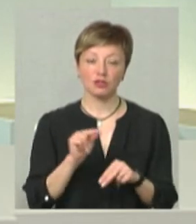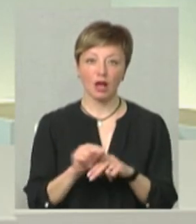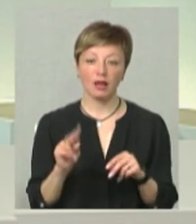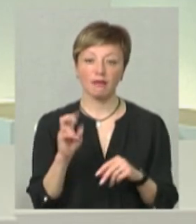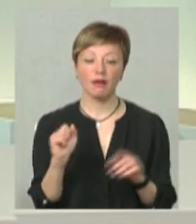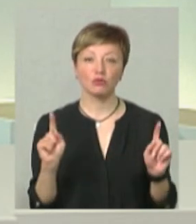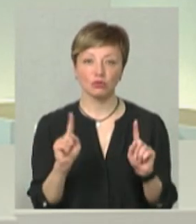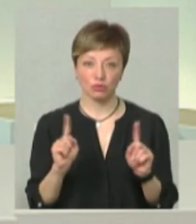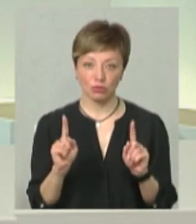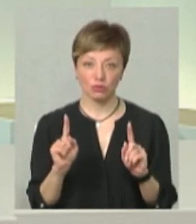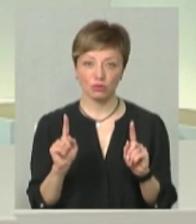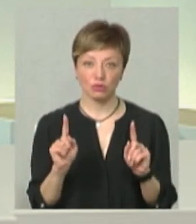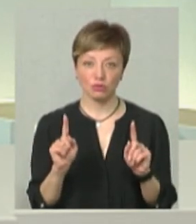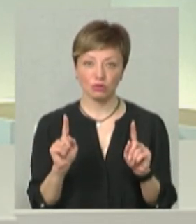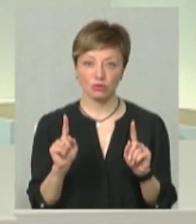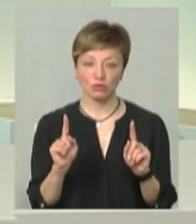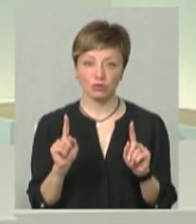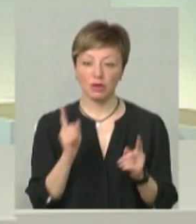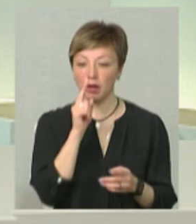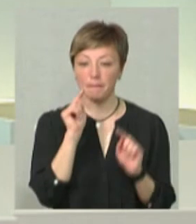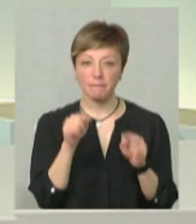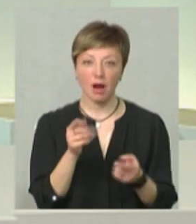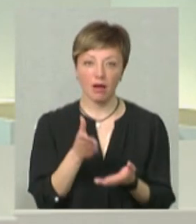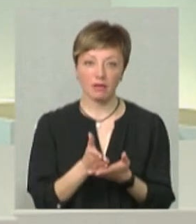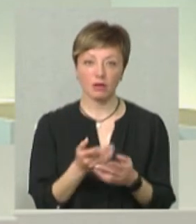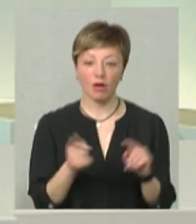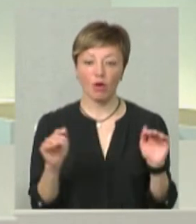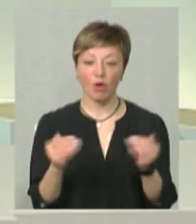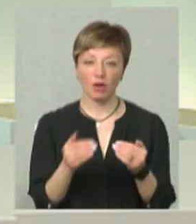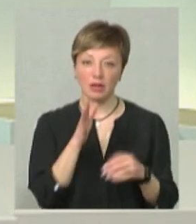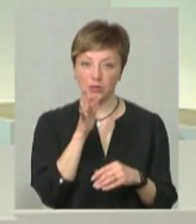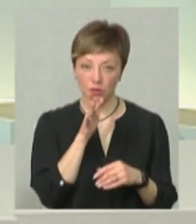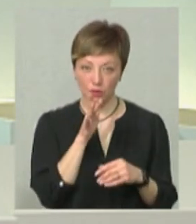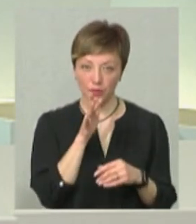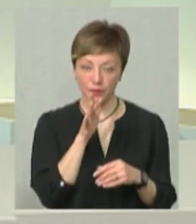що якби направлене? Ось це короткотермінове,